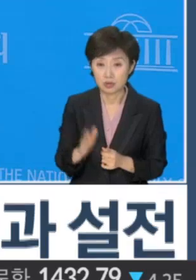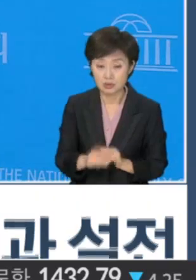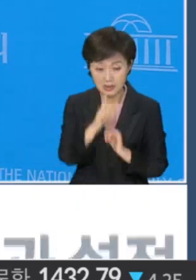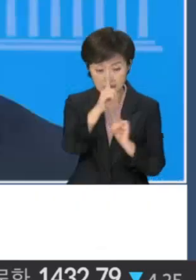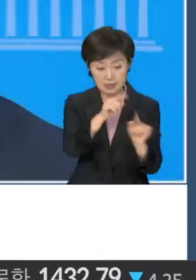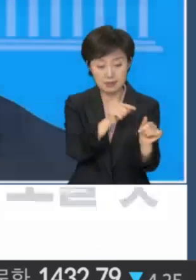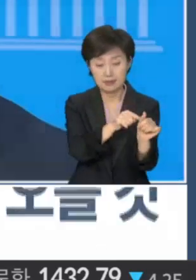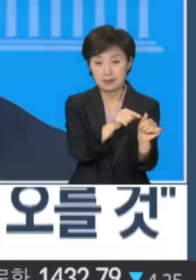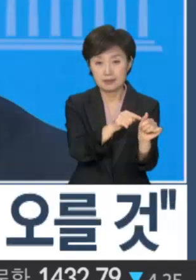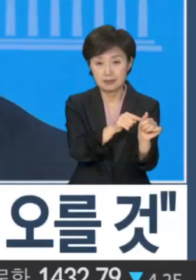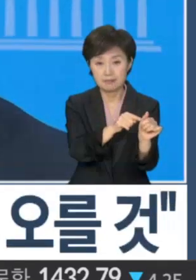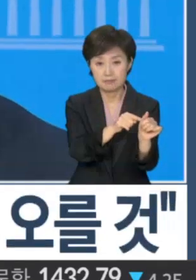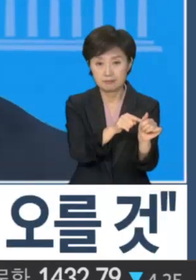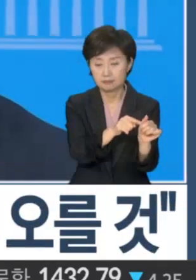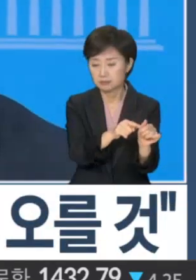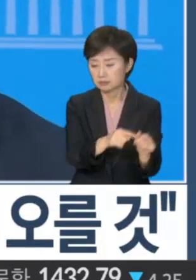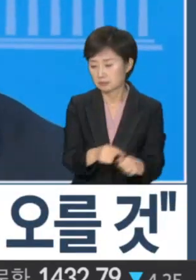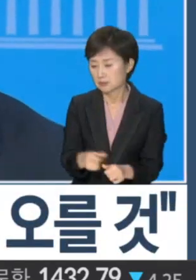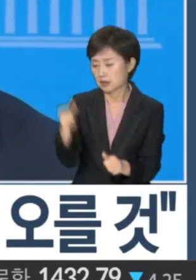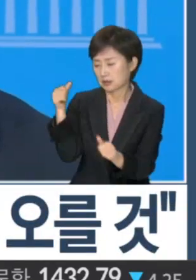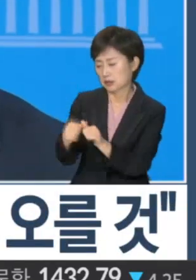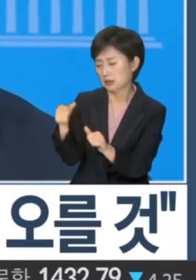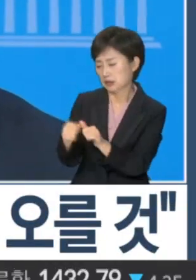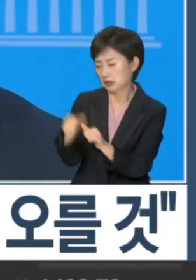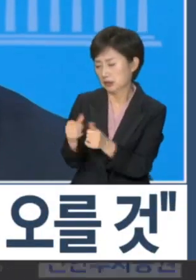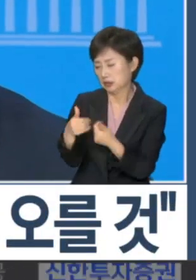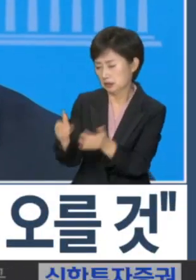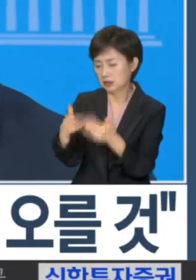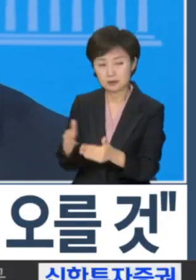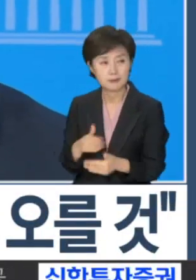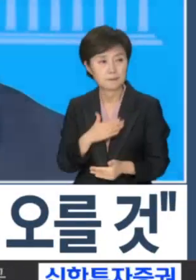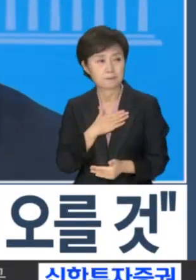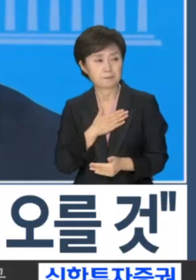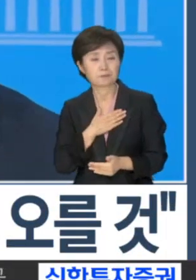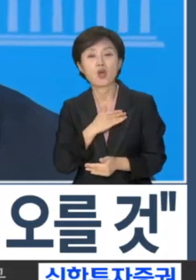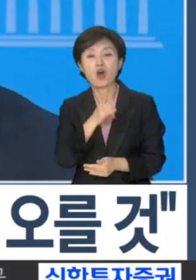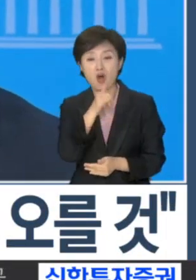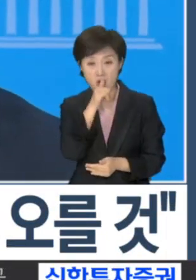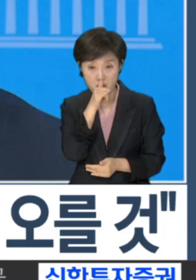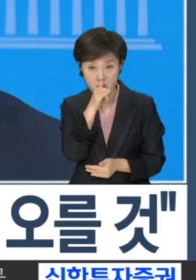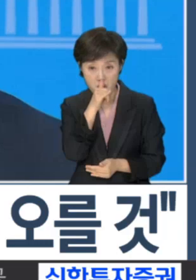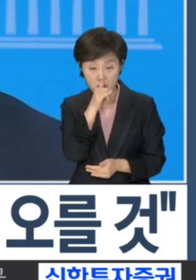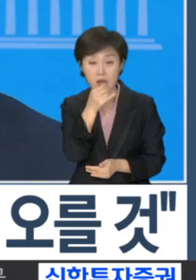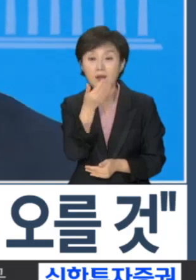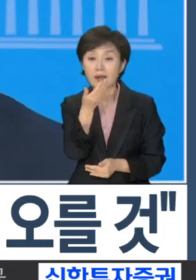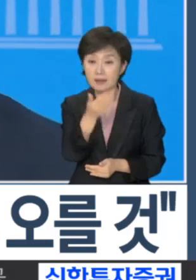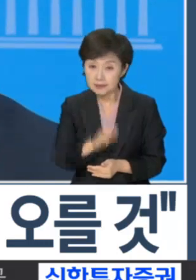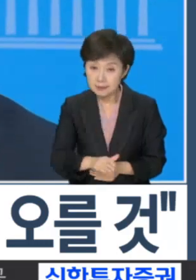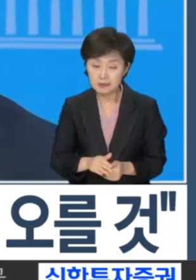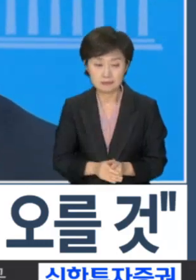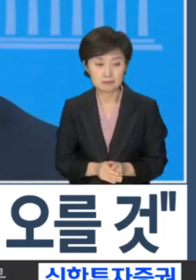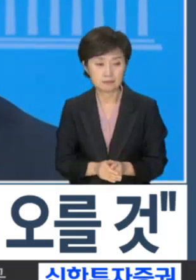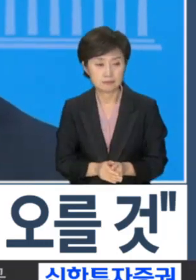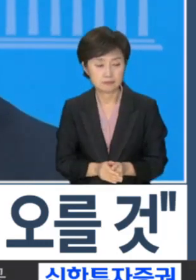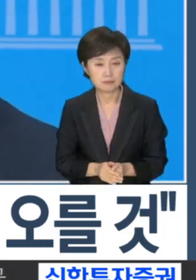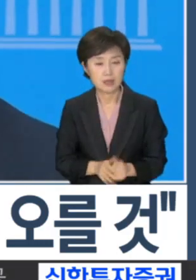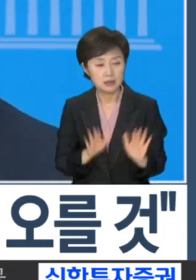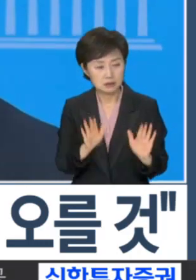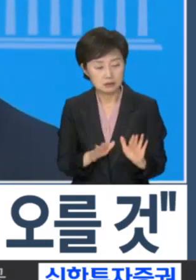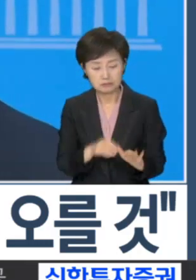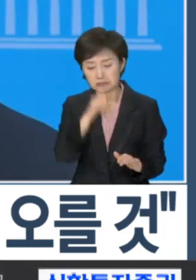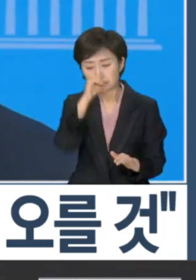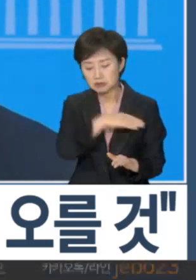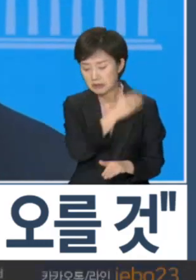이전 대표가 당에 대해서 쏟아내고 있는 많은 일들은 여전히 불편함이 있습니다만 이런 방식으로 갈라서게 되거나